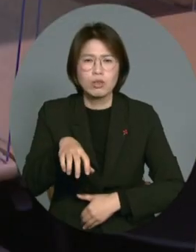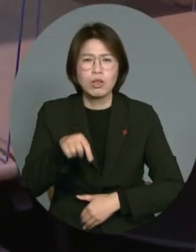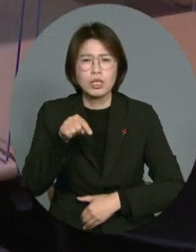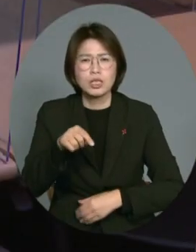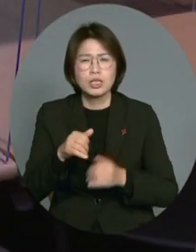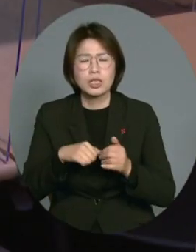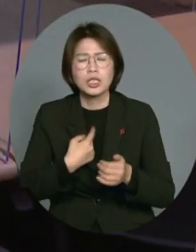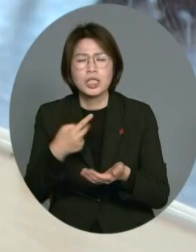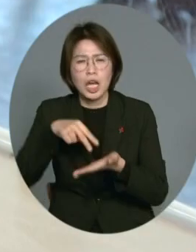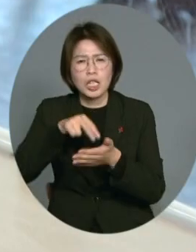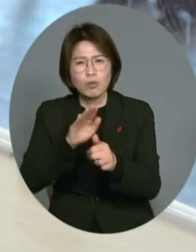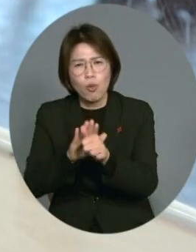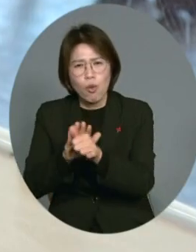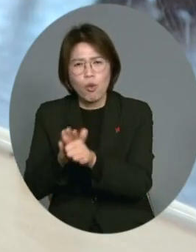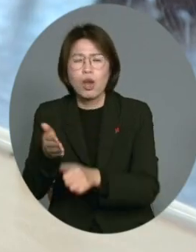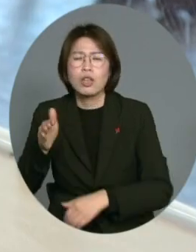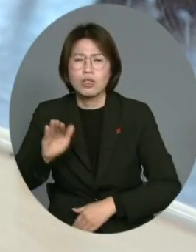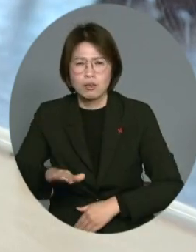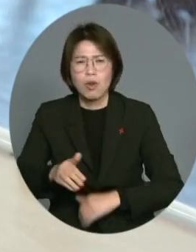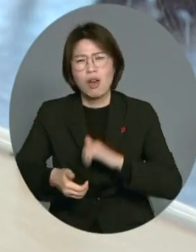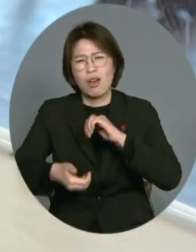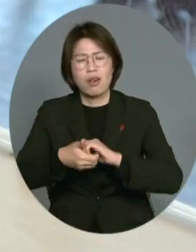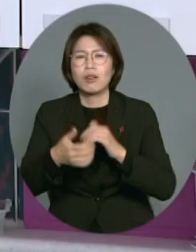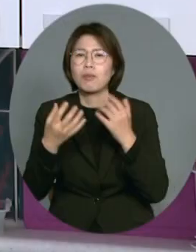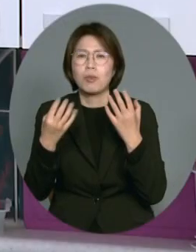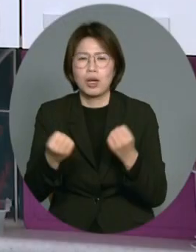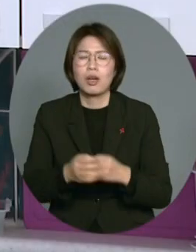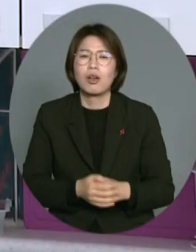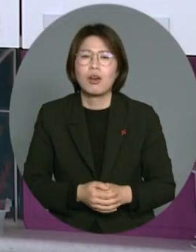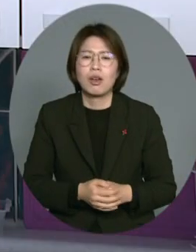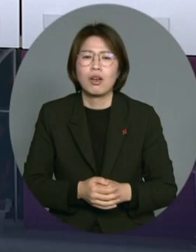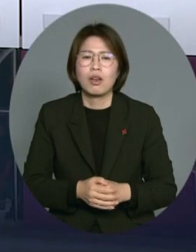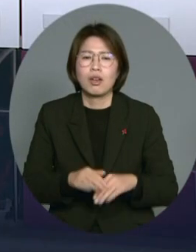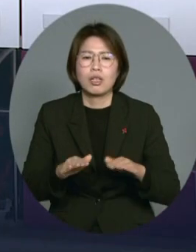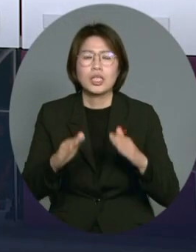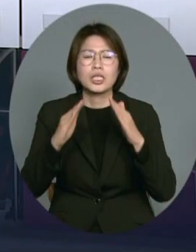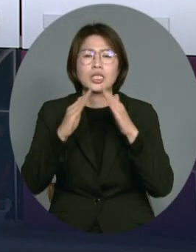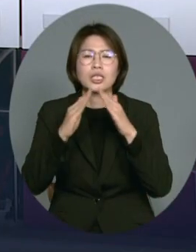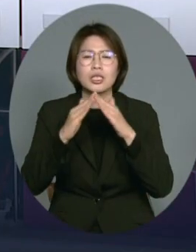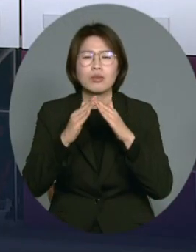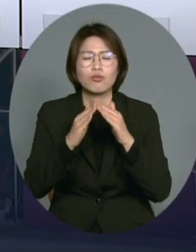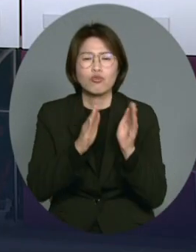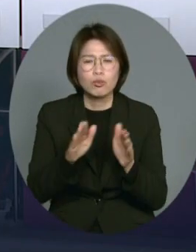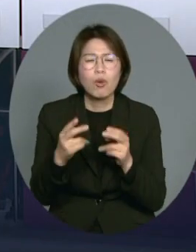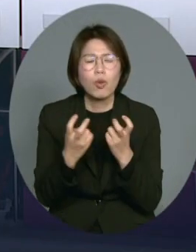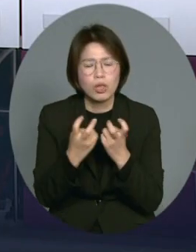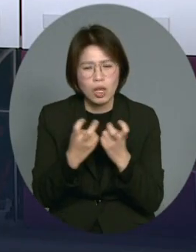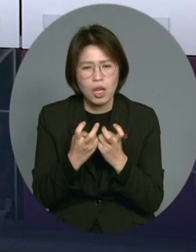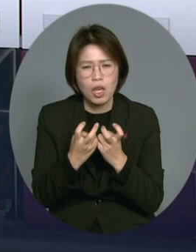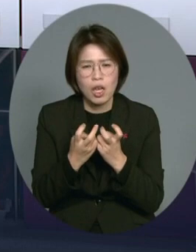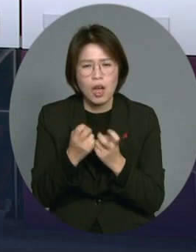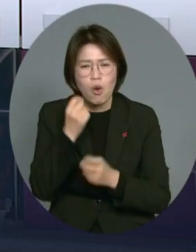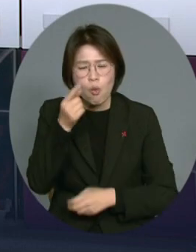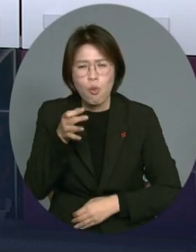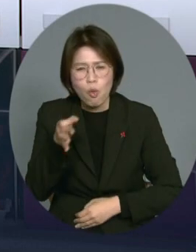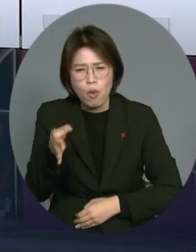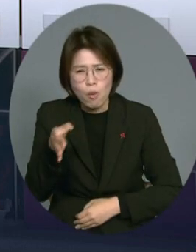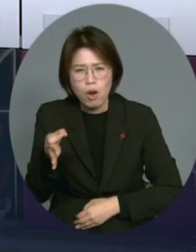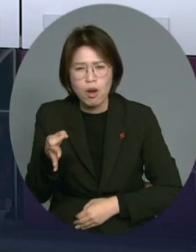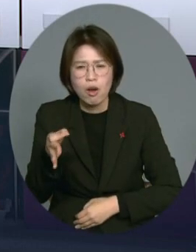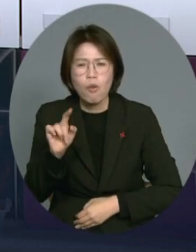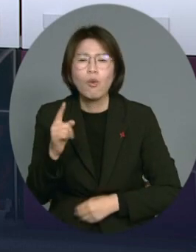이들의 자립을 도와왔지만 여러 어려움이 많았습니다. 주거를 어떻게 마련할 것인지, 그리고 임대료는 어떻게 마련할